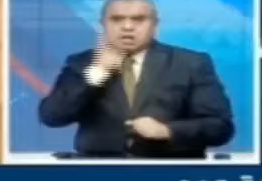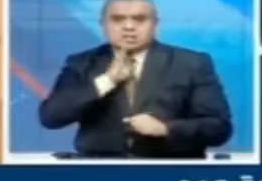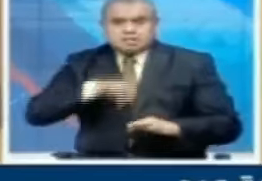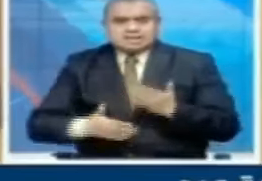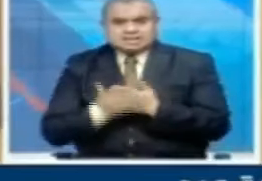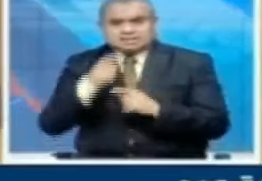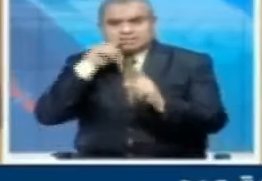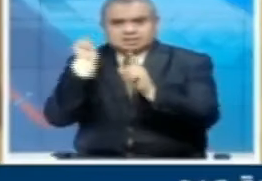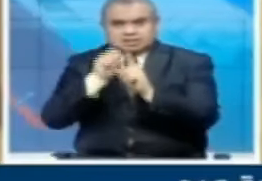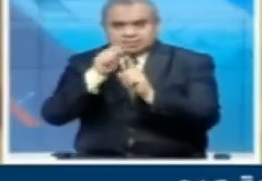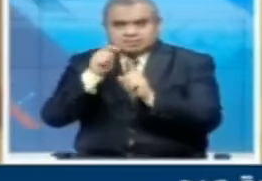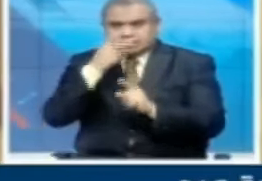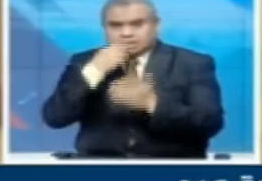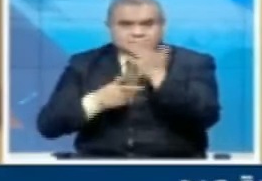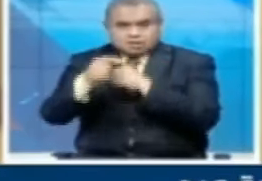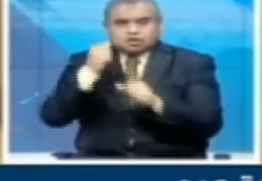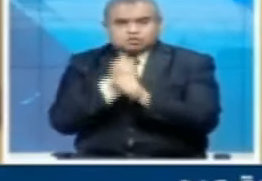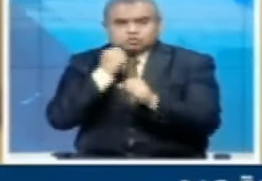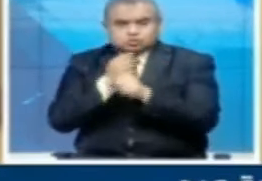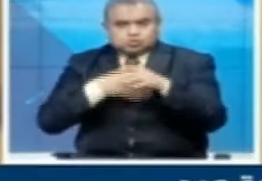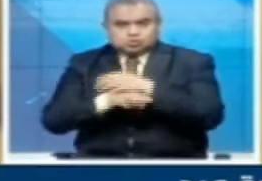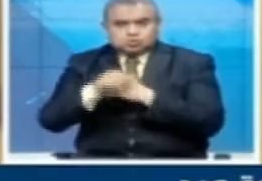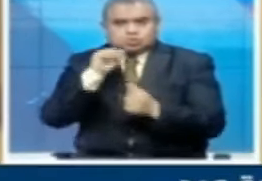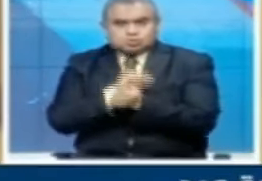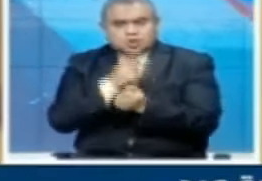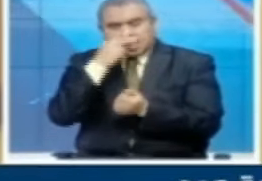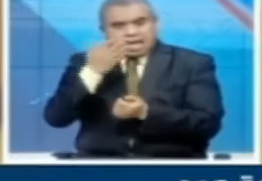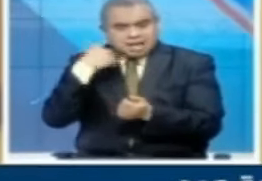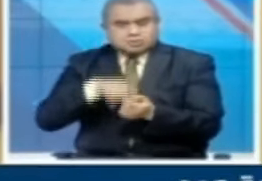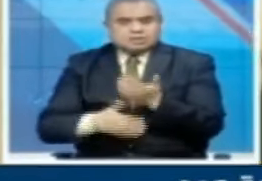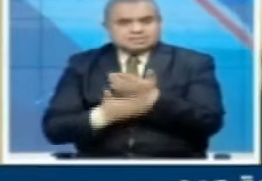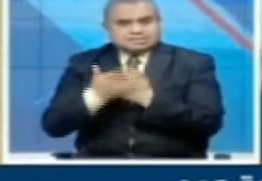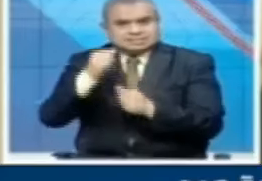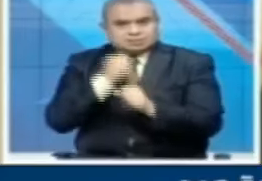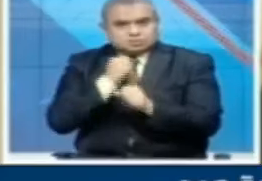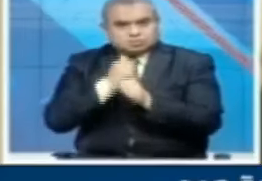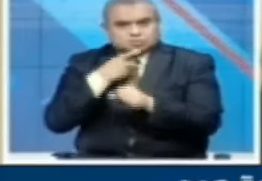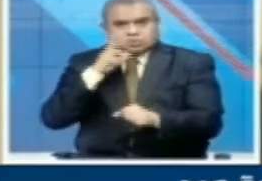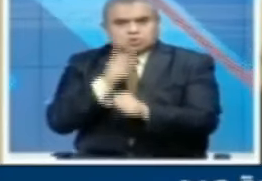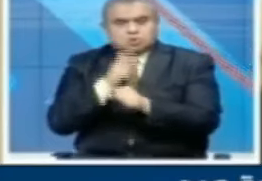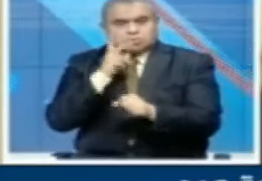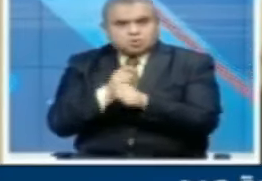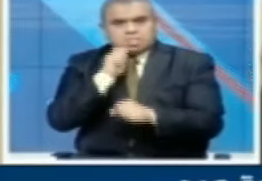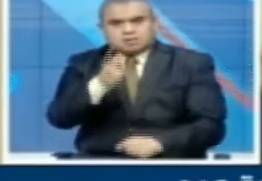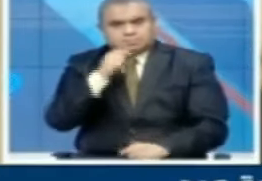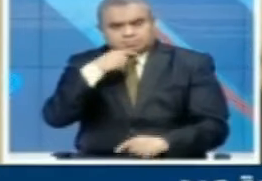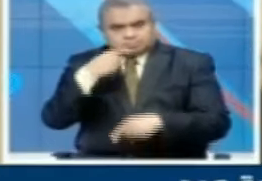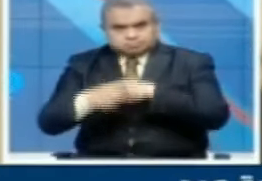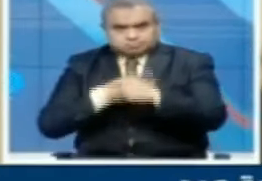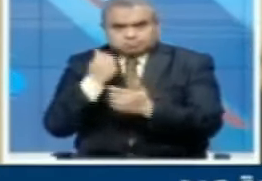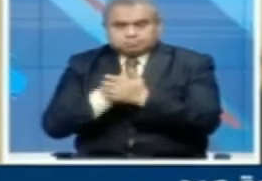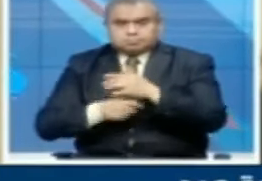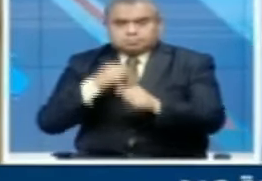متطورة. أول حاجة تعلمتها الشغل، موفران الشغل وموفران المرتب، أهلي لما كانوا بيجي الزيارة كانوا مبسوطين،